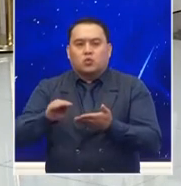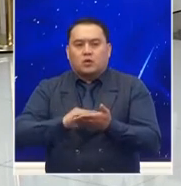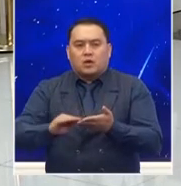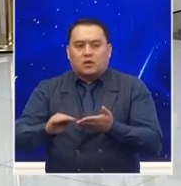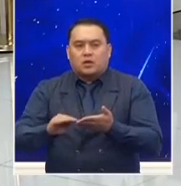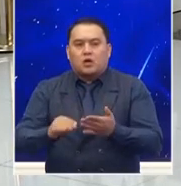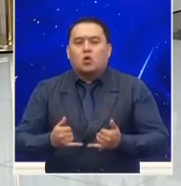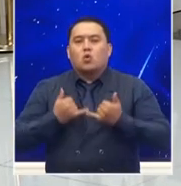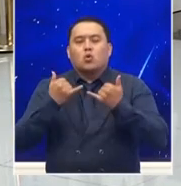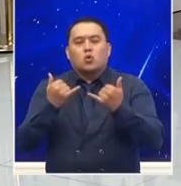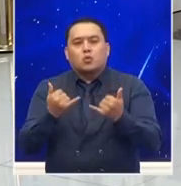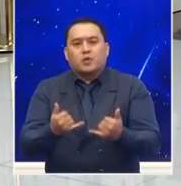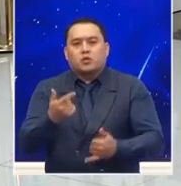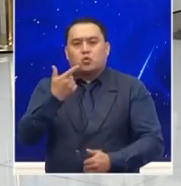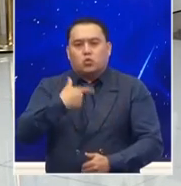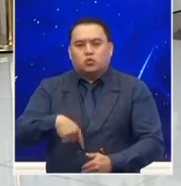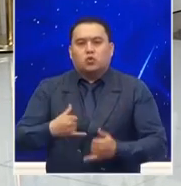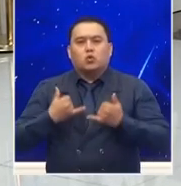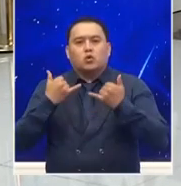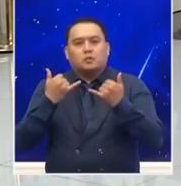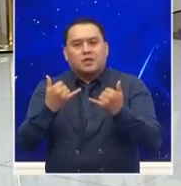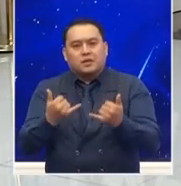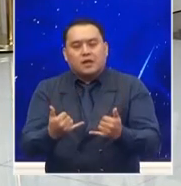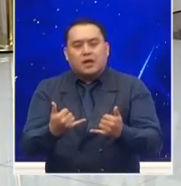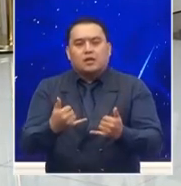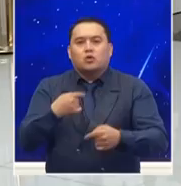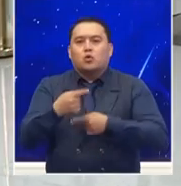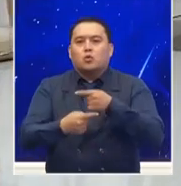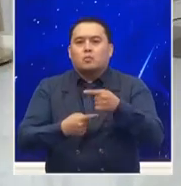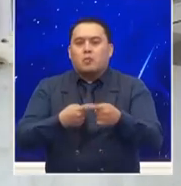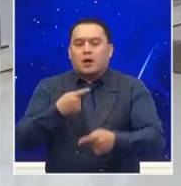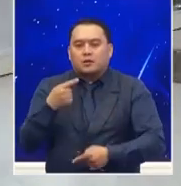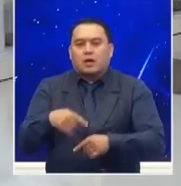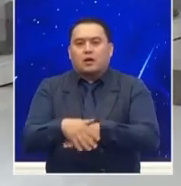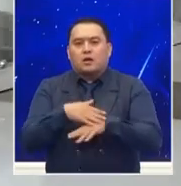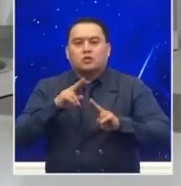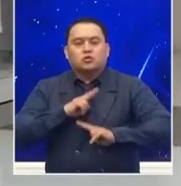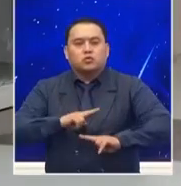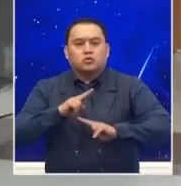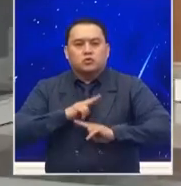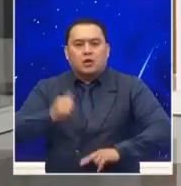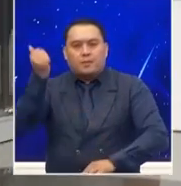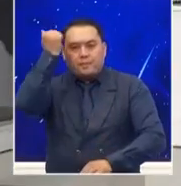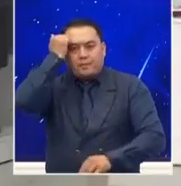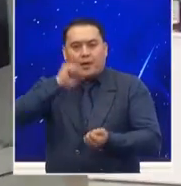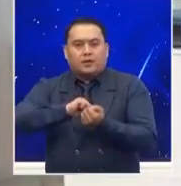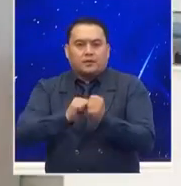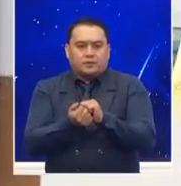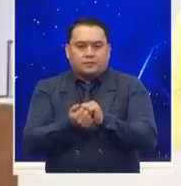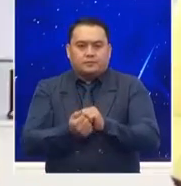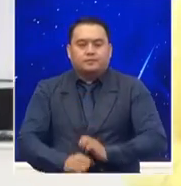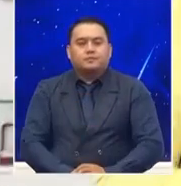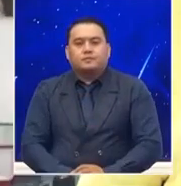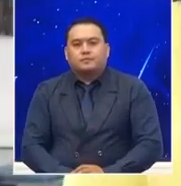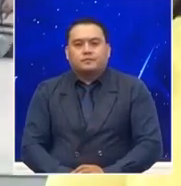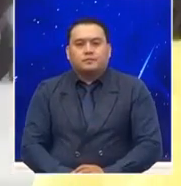сөзін құрметтеген, өзін құрметтеген ұрпақ барда, әріптестері барда Бейсен бейнесі мәңгі сақталмақ. Қамжат